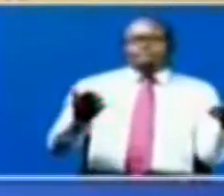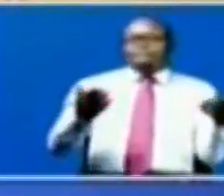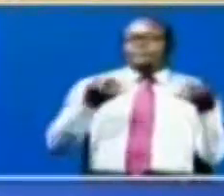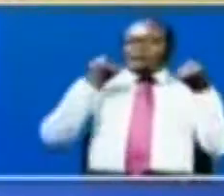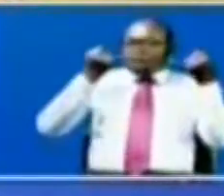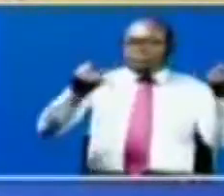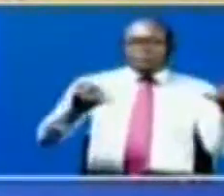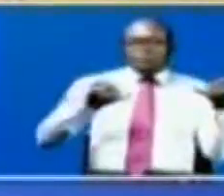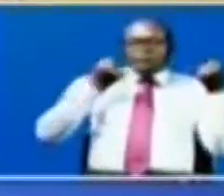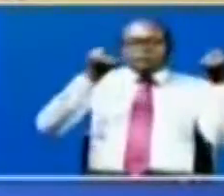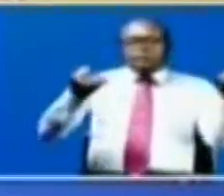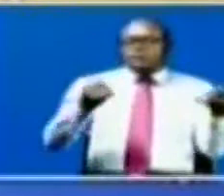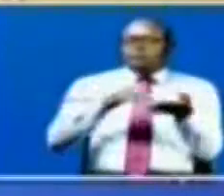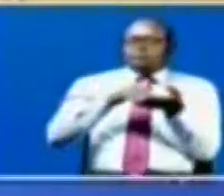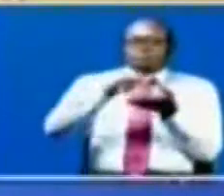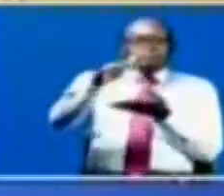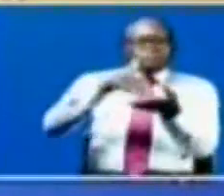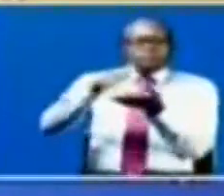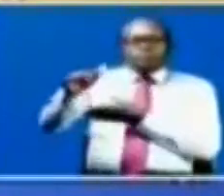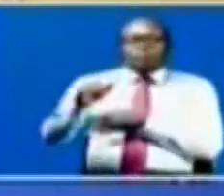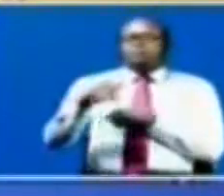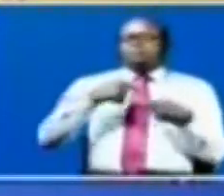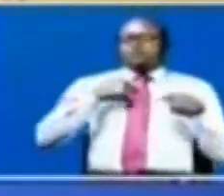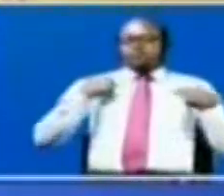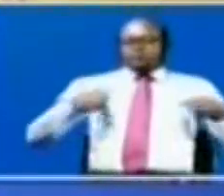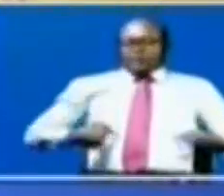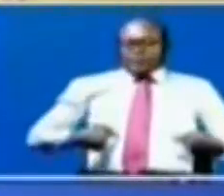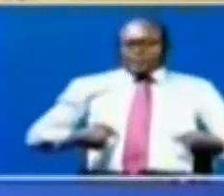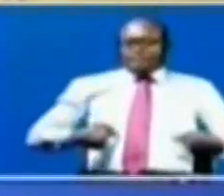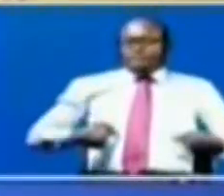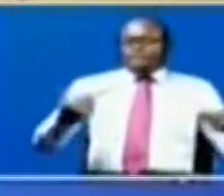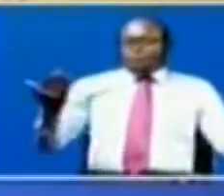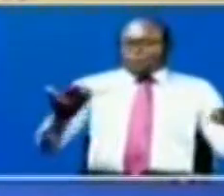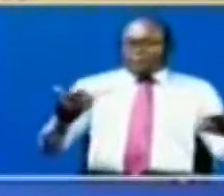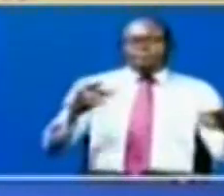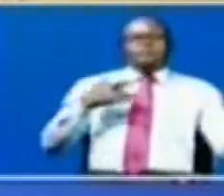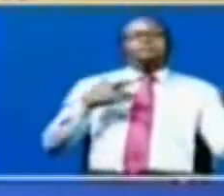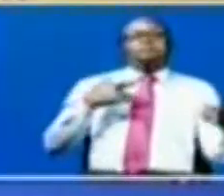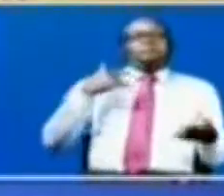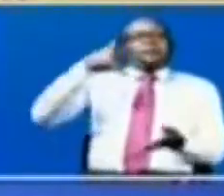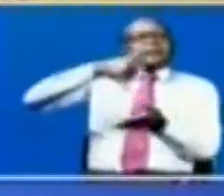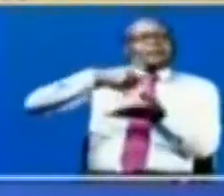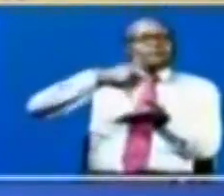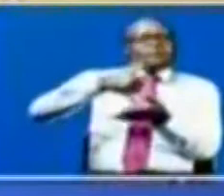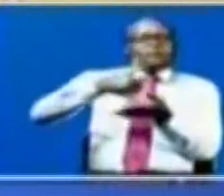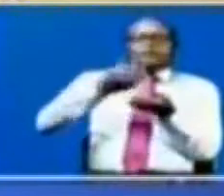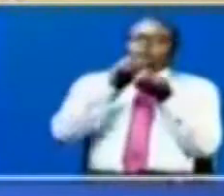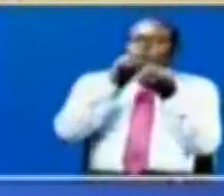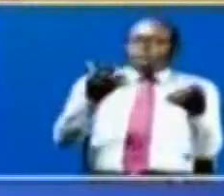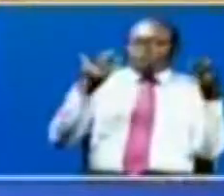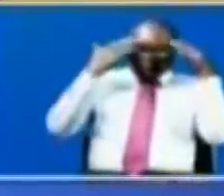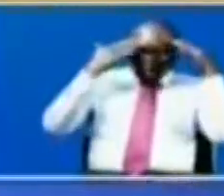information nyingi sana hapa Uchina ambayo inahusika na kuhamasisha Wachina